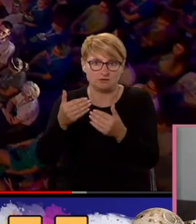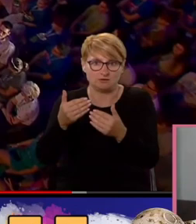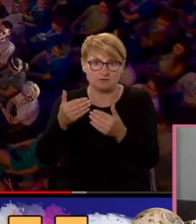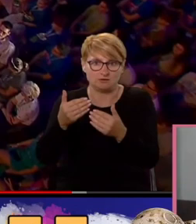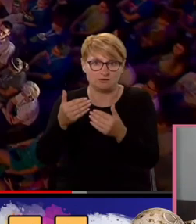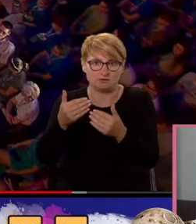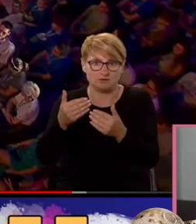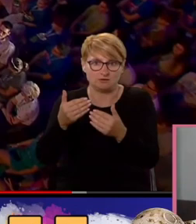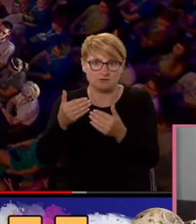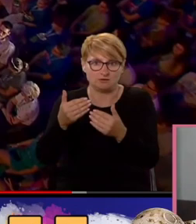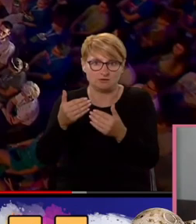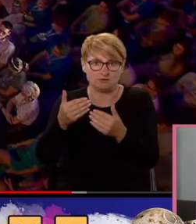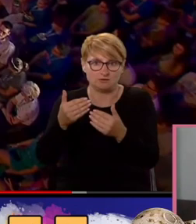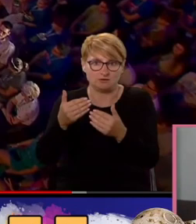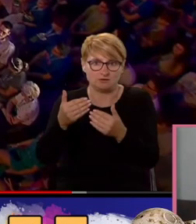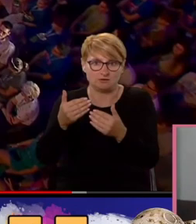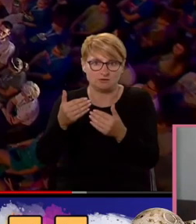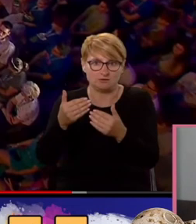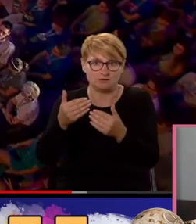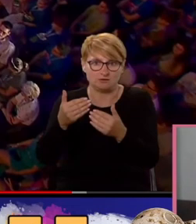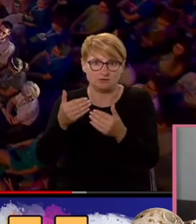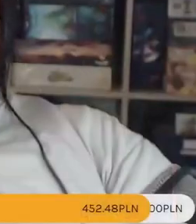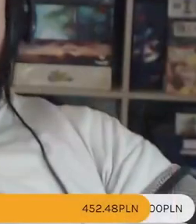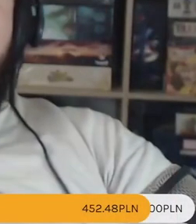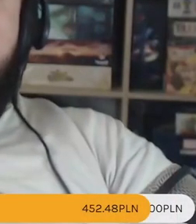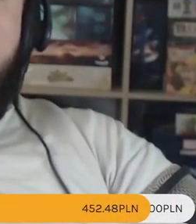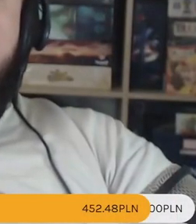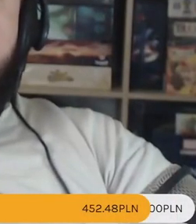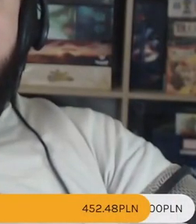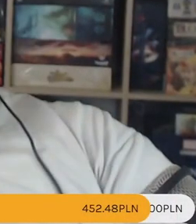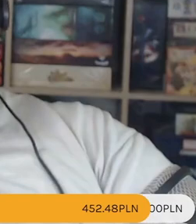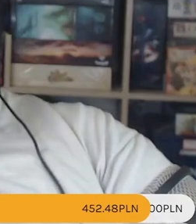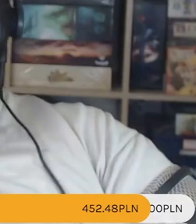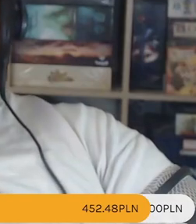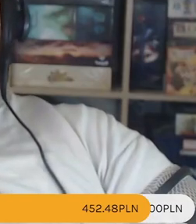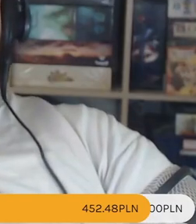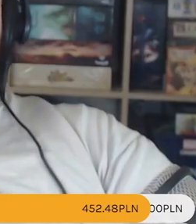wiecie co? Ja muszę powiedzieć tak, nie? Po pierwsze, a po drugie,